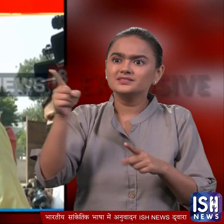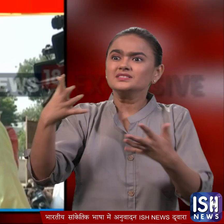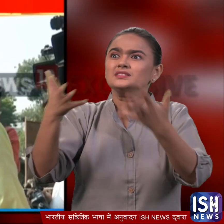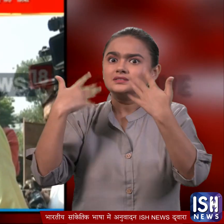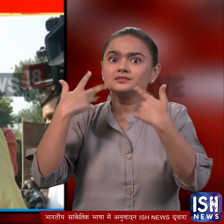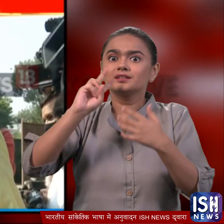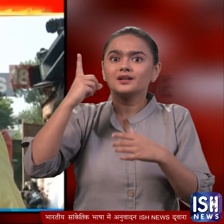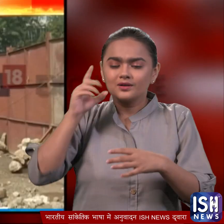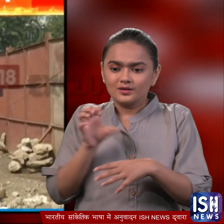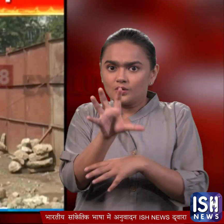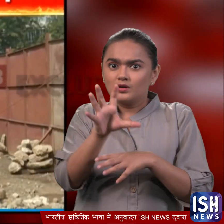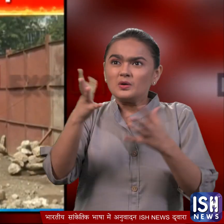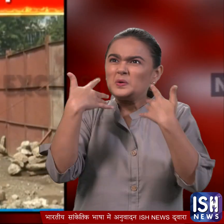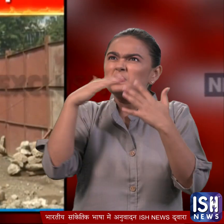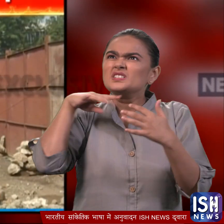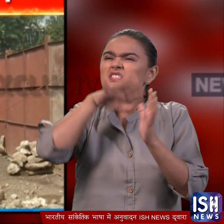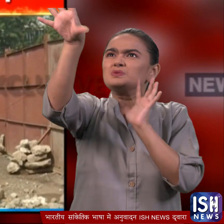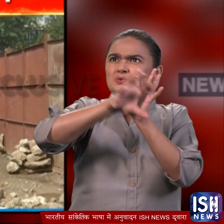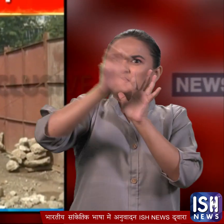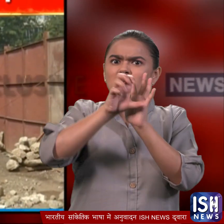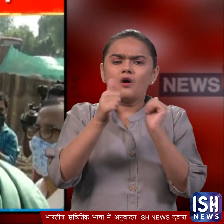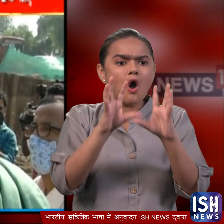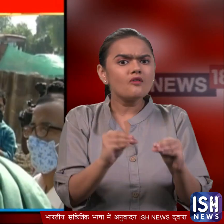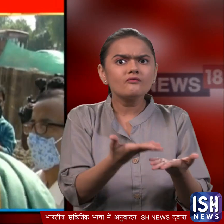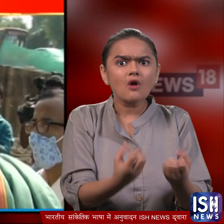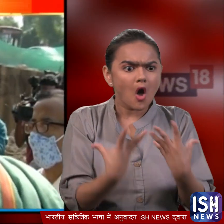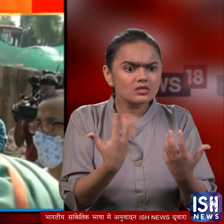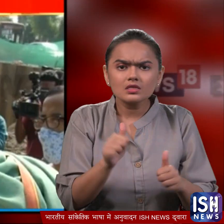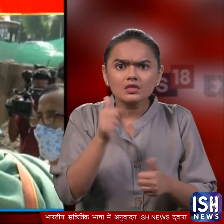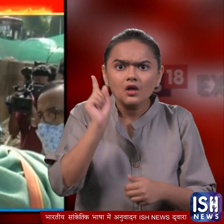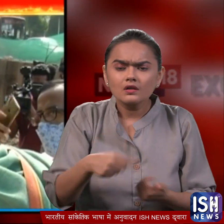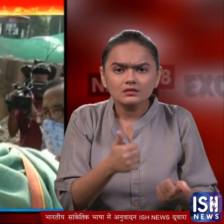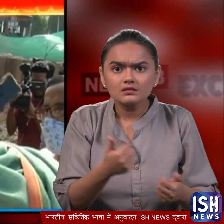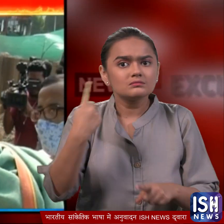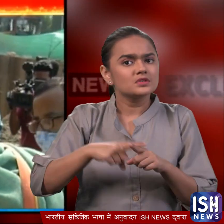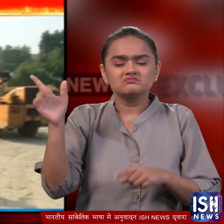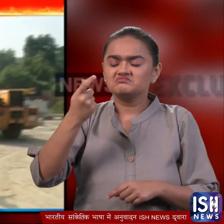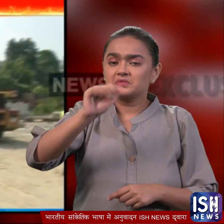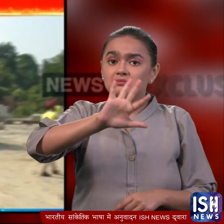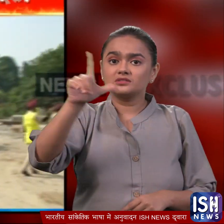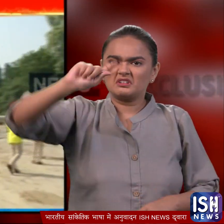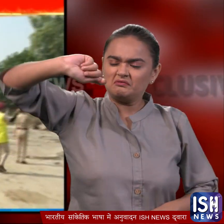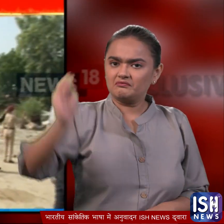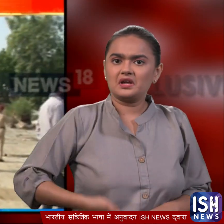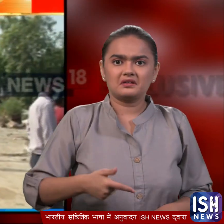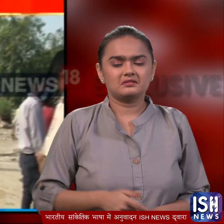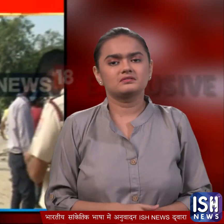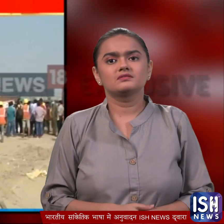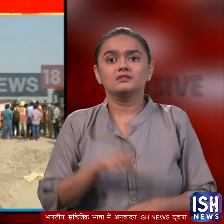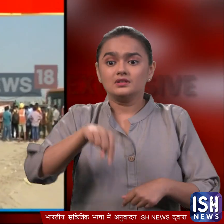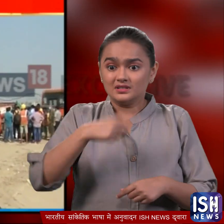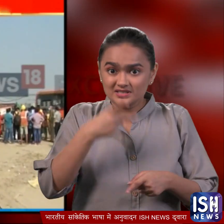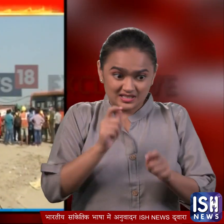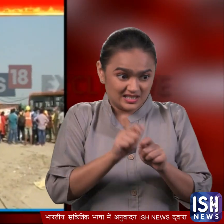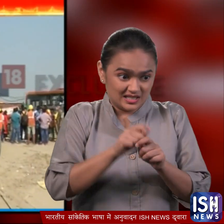प्रदूषण रोकने के लिए लगाई गई एंटी स्मॉग गन मशीन भी बंद मिली, जिसके बाद उन्होंने उस कंस्ट्रक्शन कंपनी पर 5 लाख रुपए का जुर्माना लगा दिया।